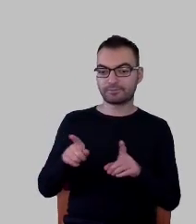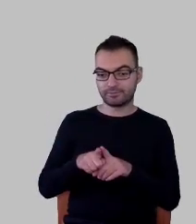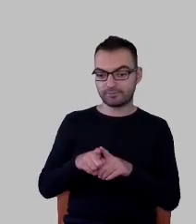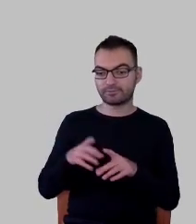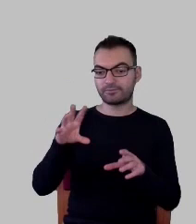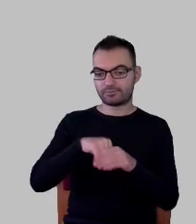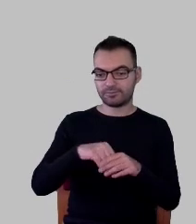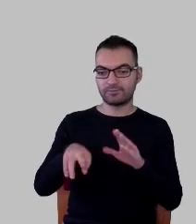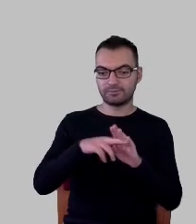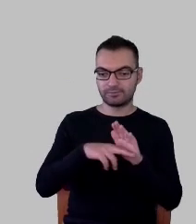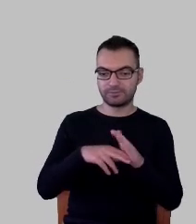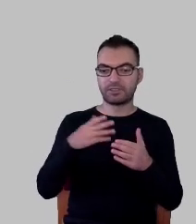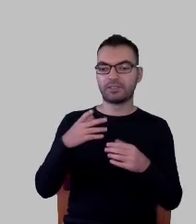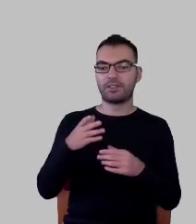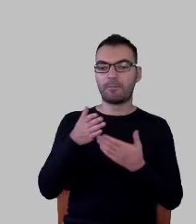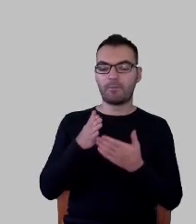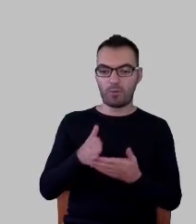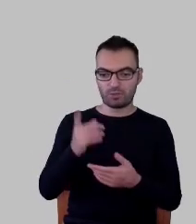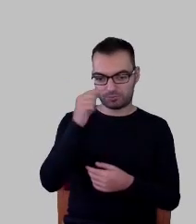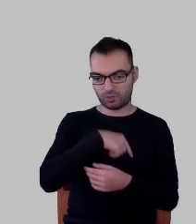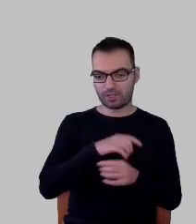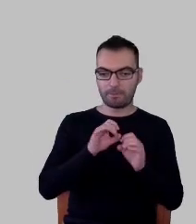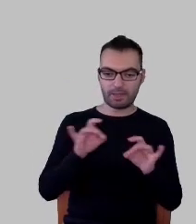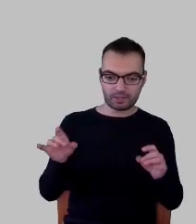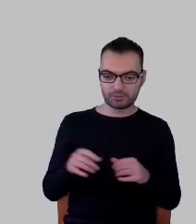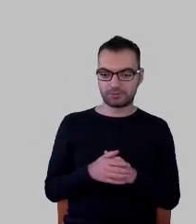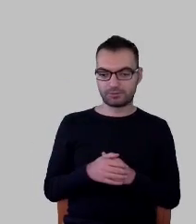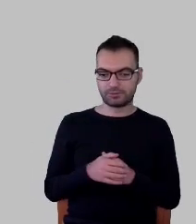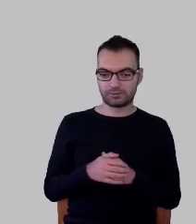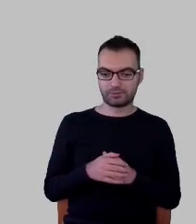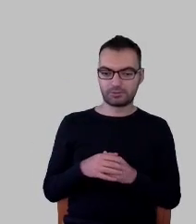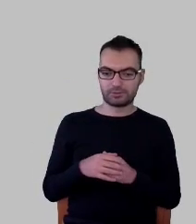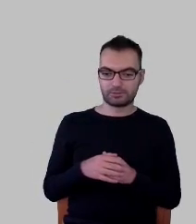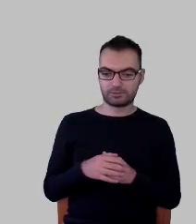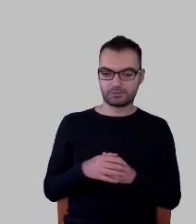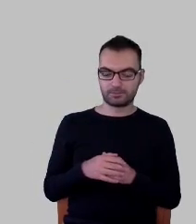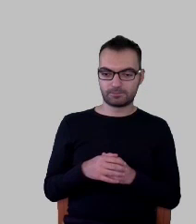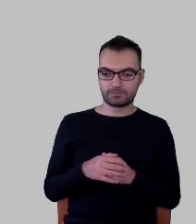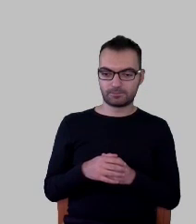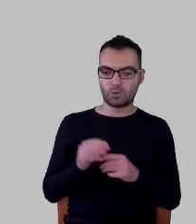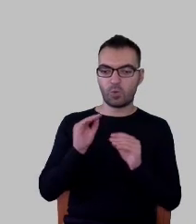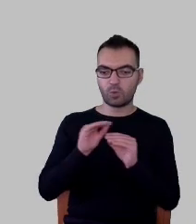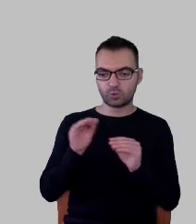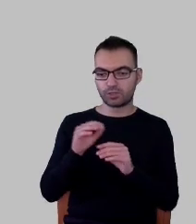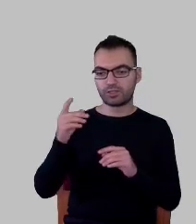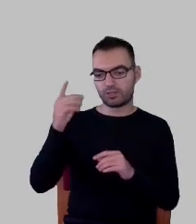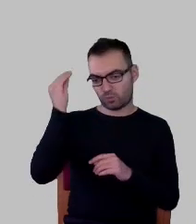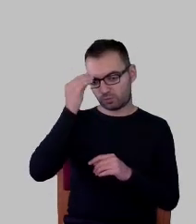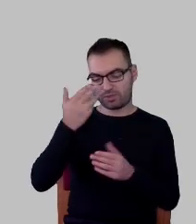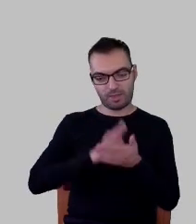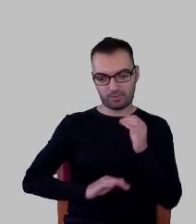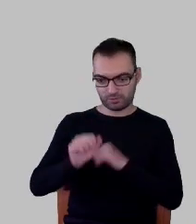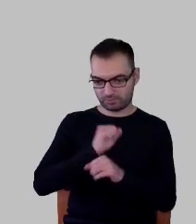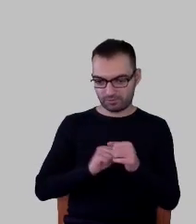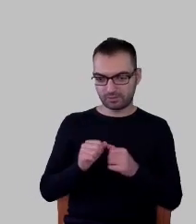przepisach regulujących pomoc psychologiczno-pedagogiczną, kształcenie uczniów niepełnosprawnych, niedostosowanych